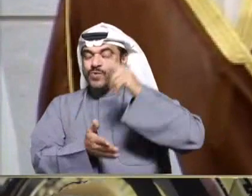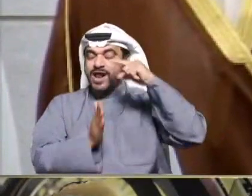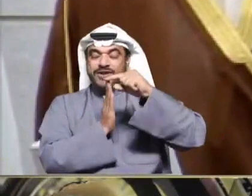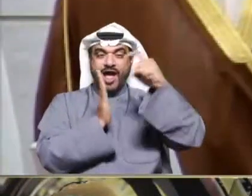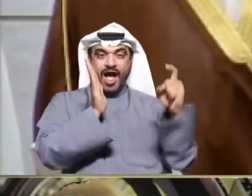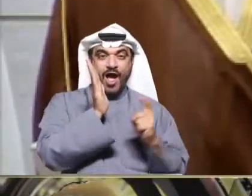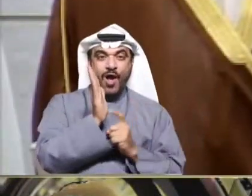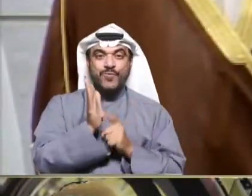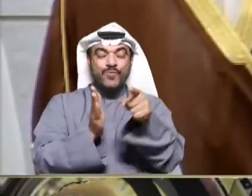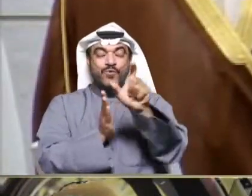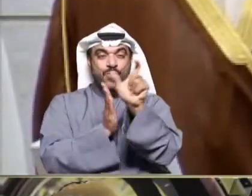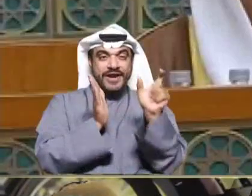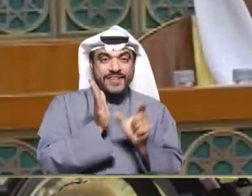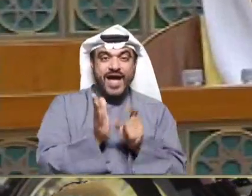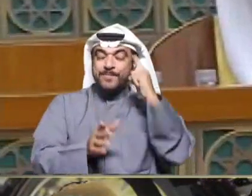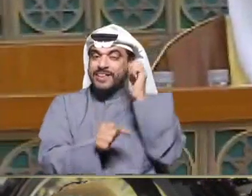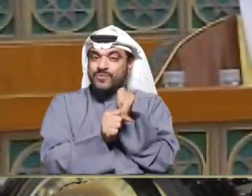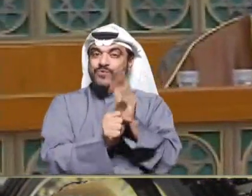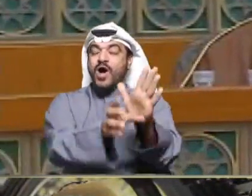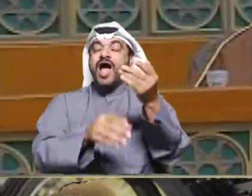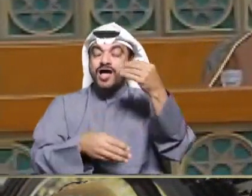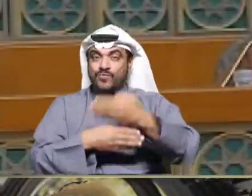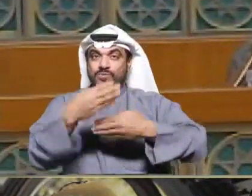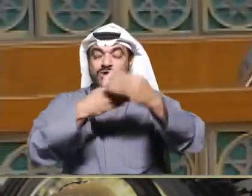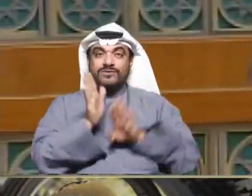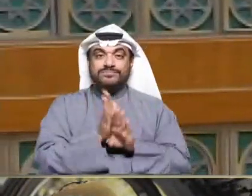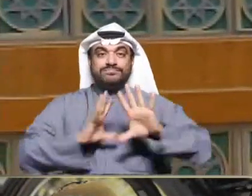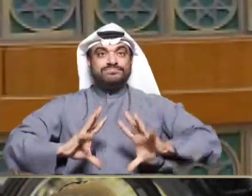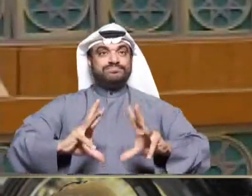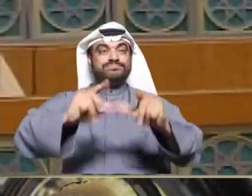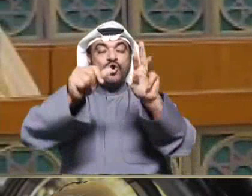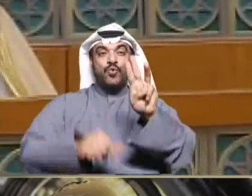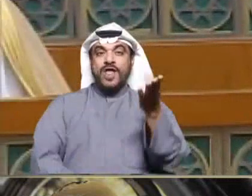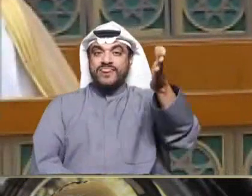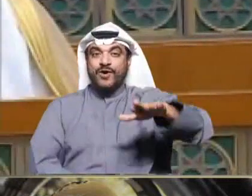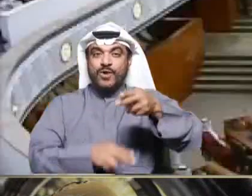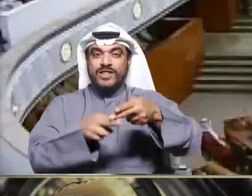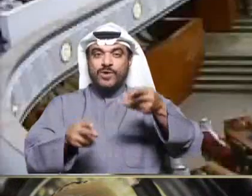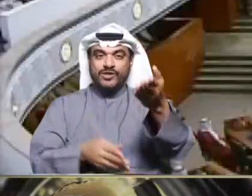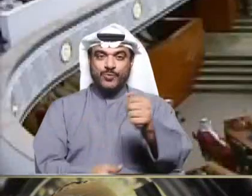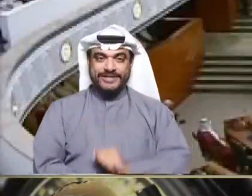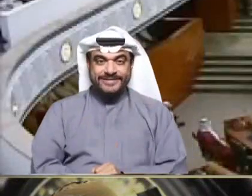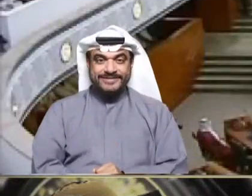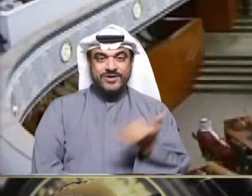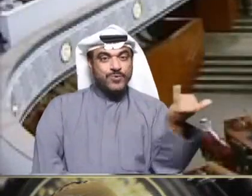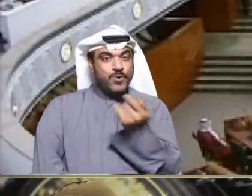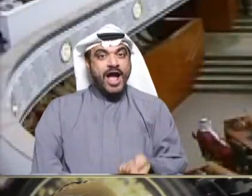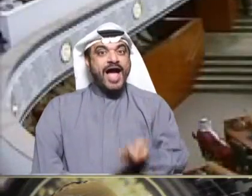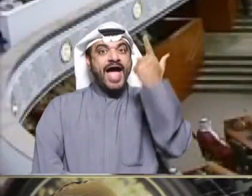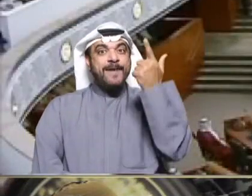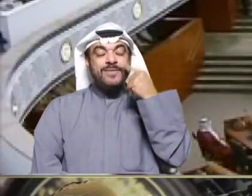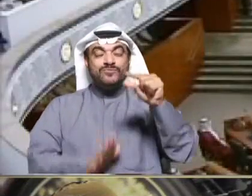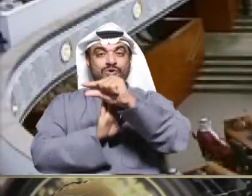لهدر مقدرات هذا البلد وتقويض مقوماته. ومن أهم الموضوعات